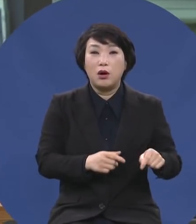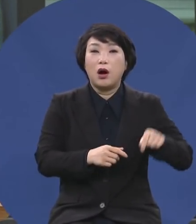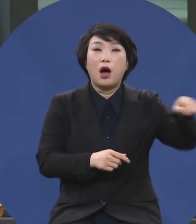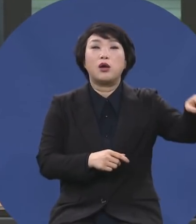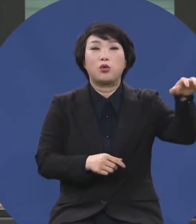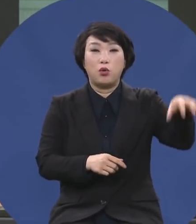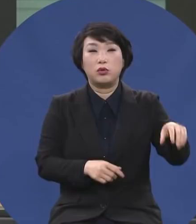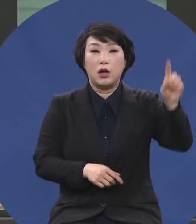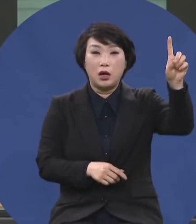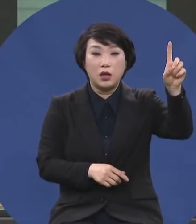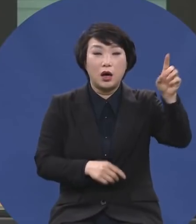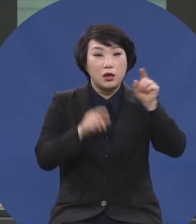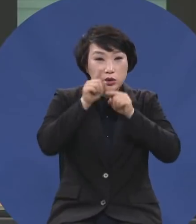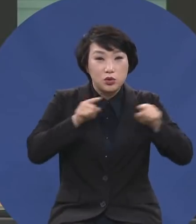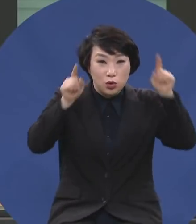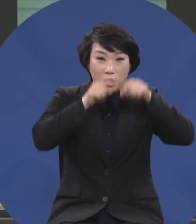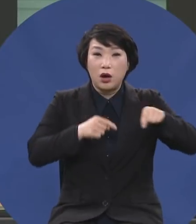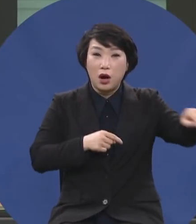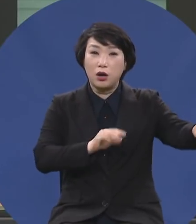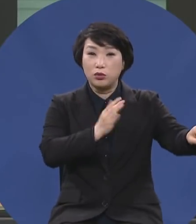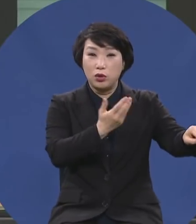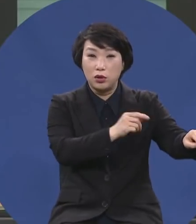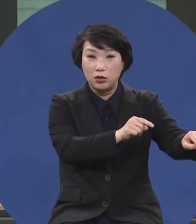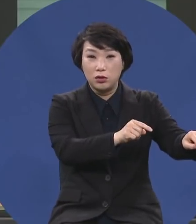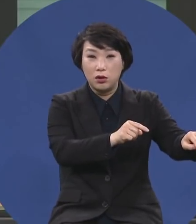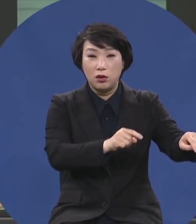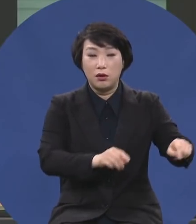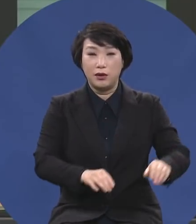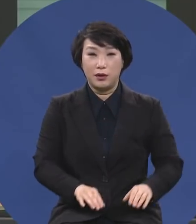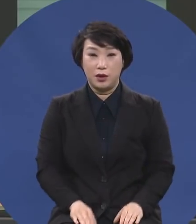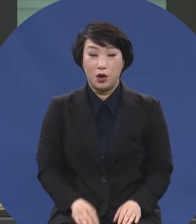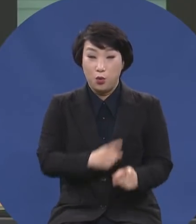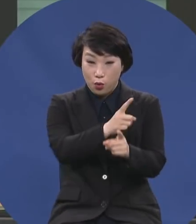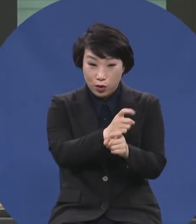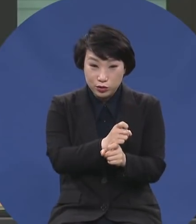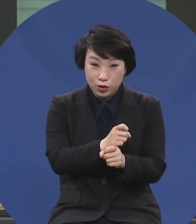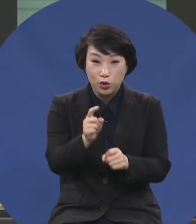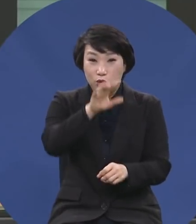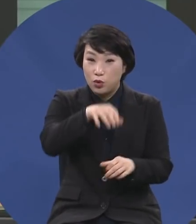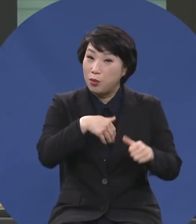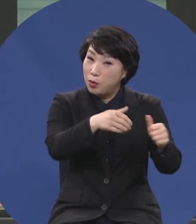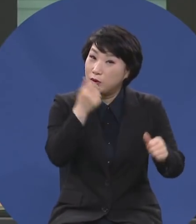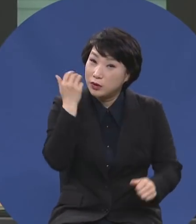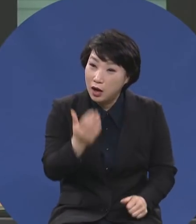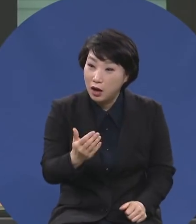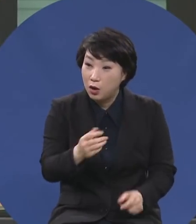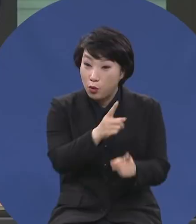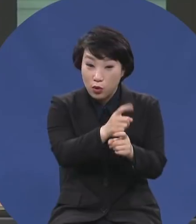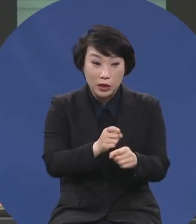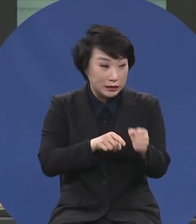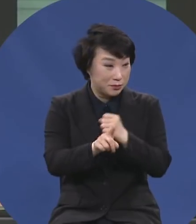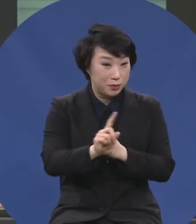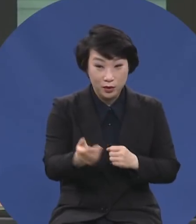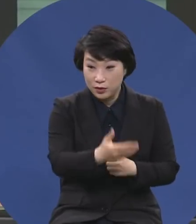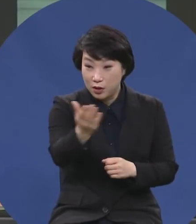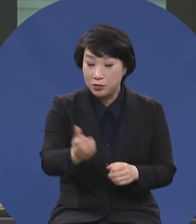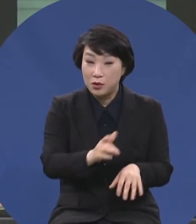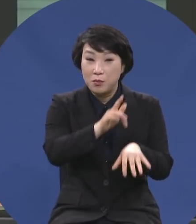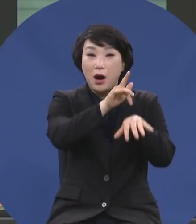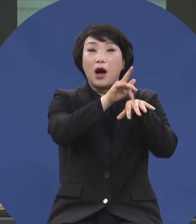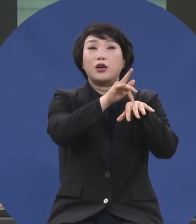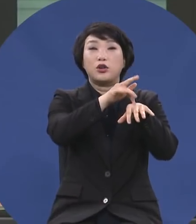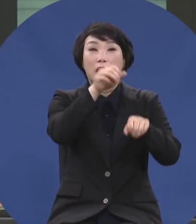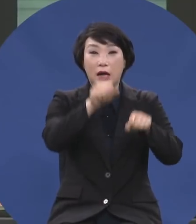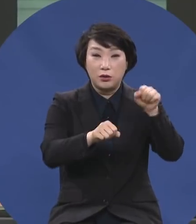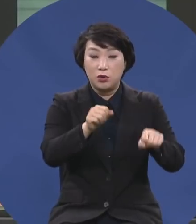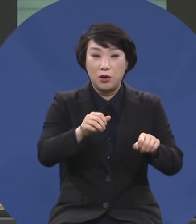곳은 지옥밖에 더 있겠느냐? 원수를 어디 보내갔어? 원수라는 말은 사단적